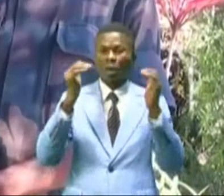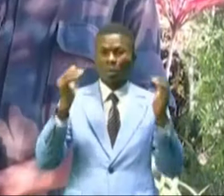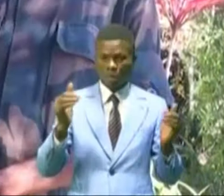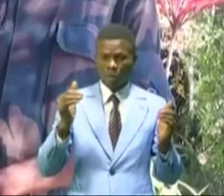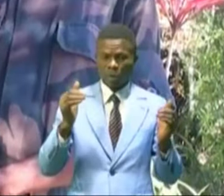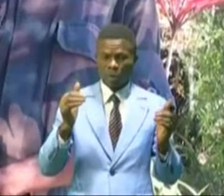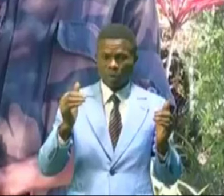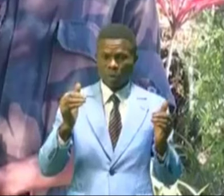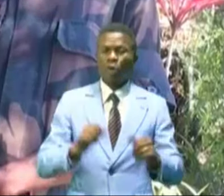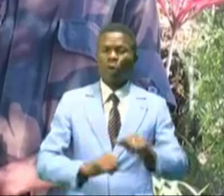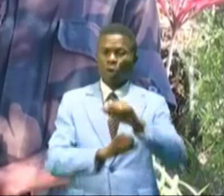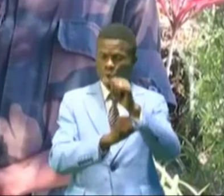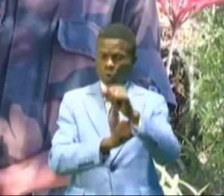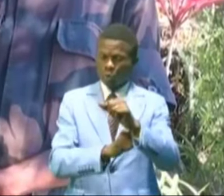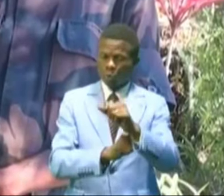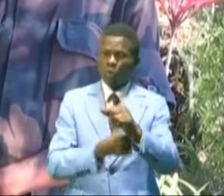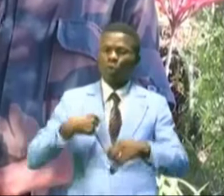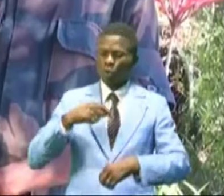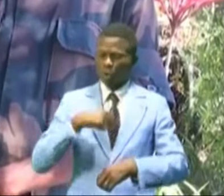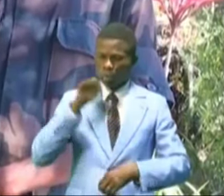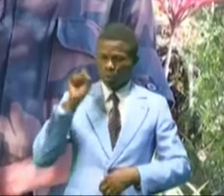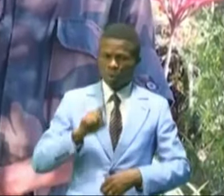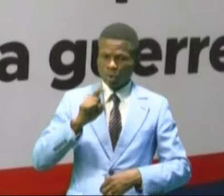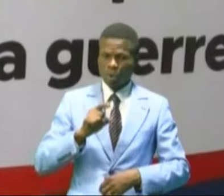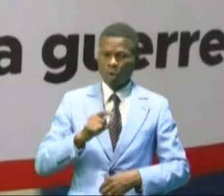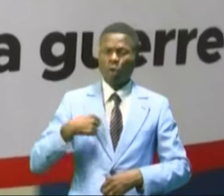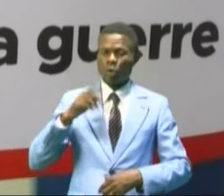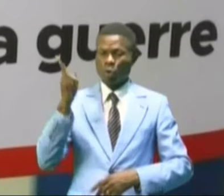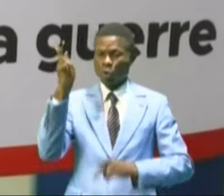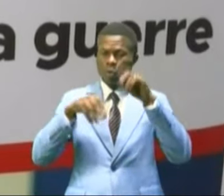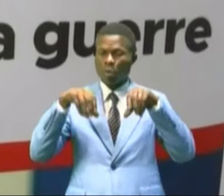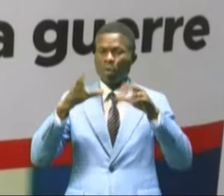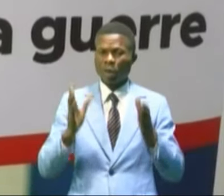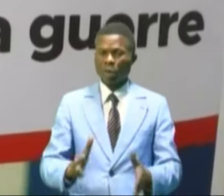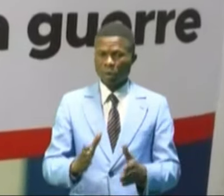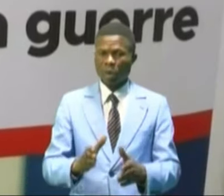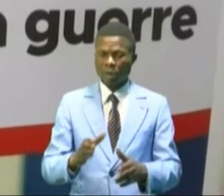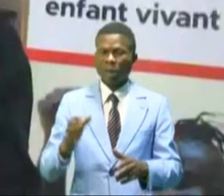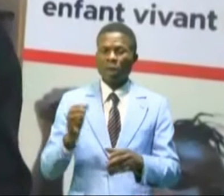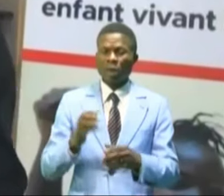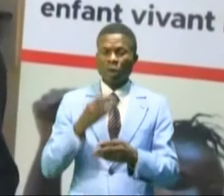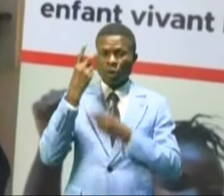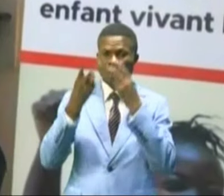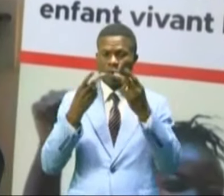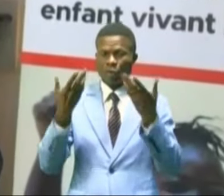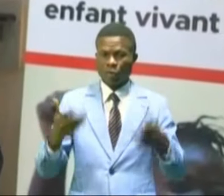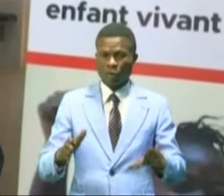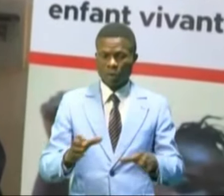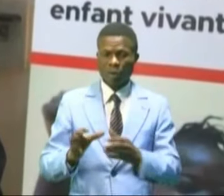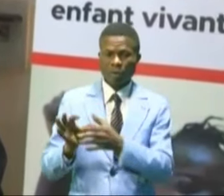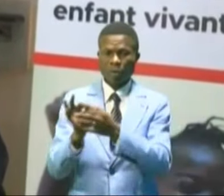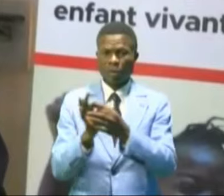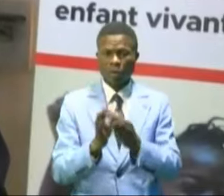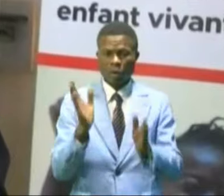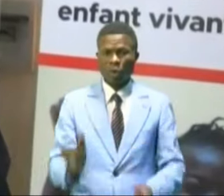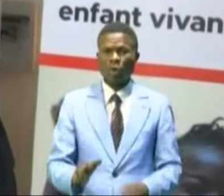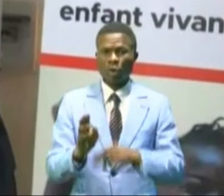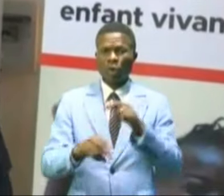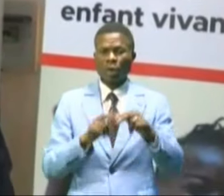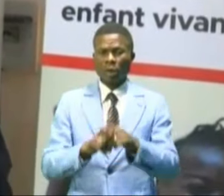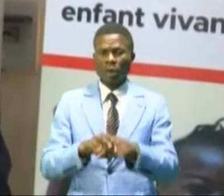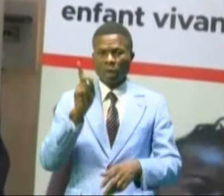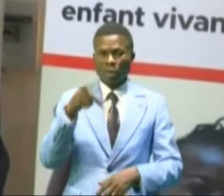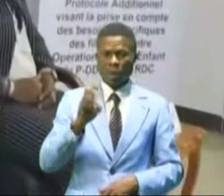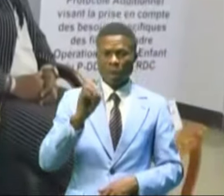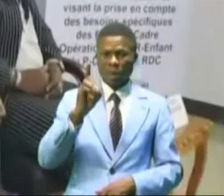ils ont notre soutien entier parce que nous sommes patriotes. Peu après la séance des civilités, le coordonnateur national du